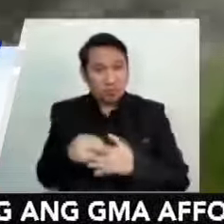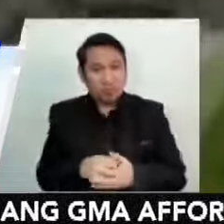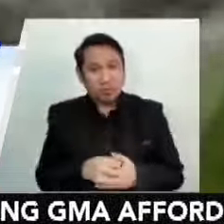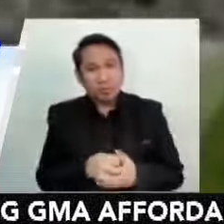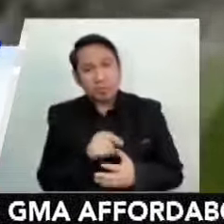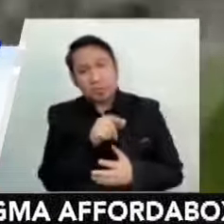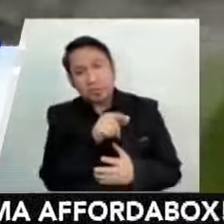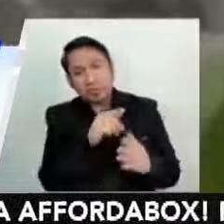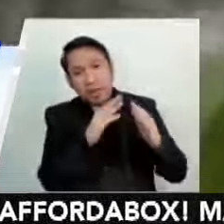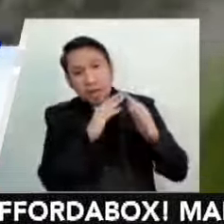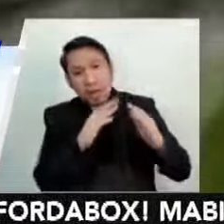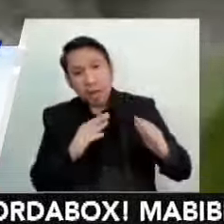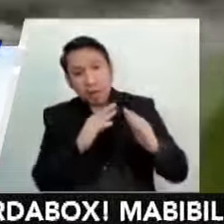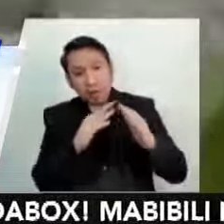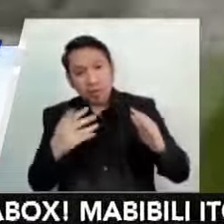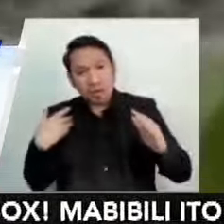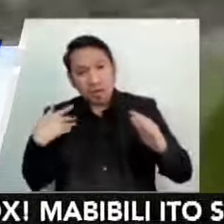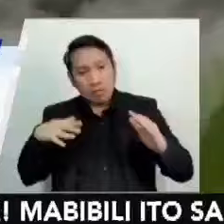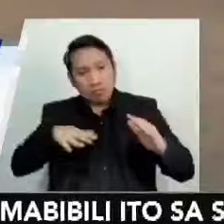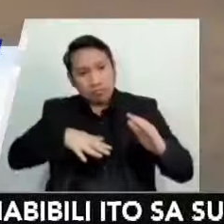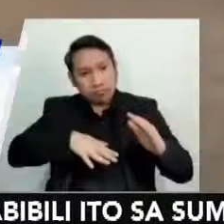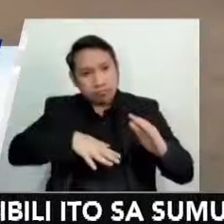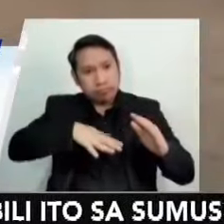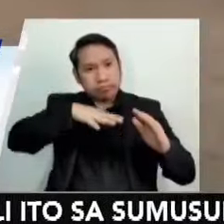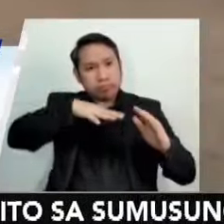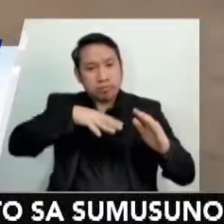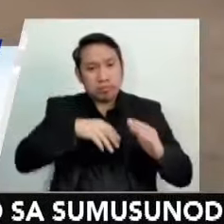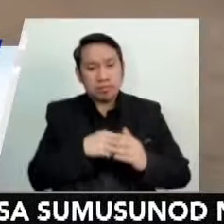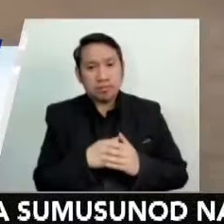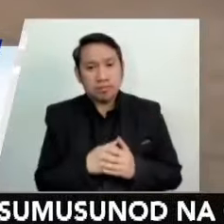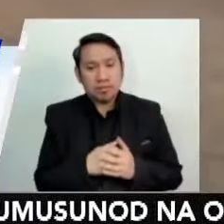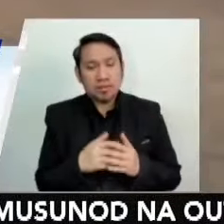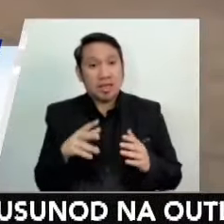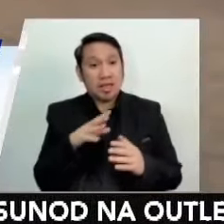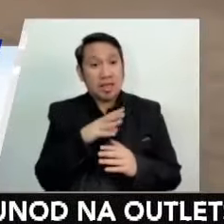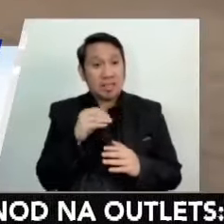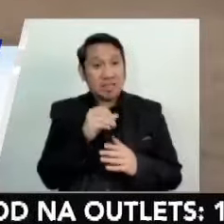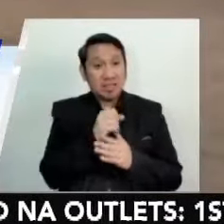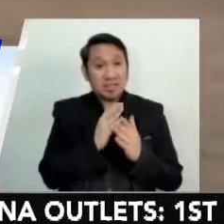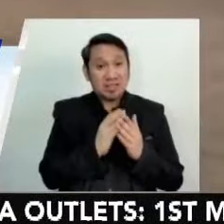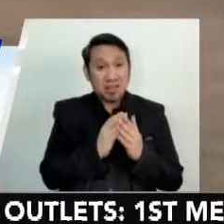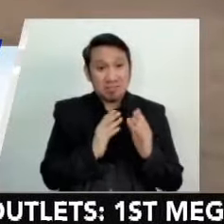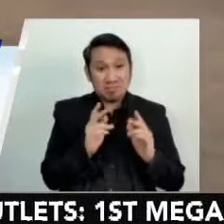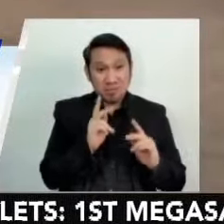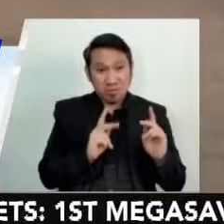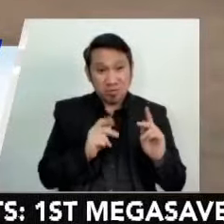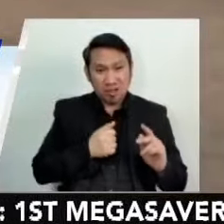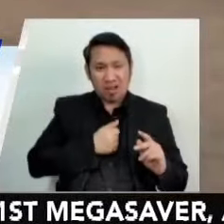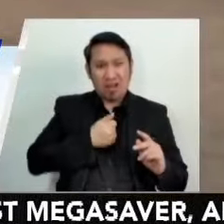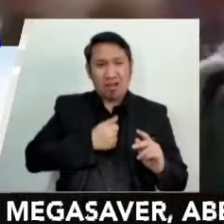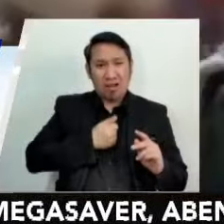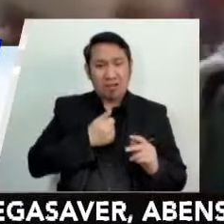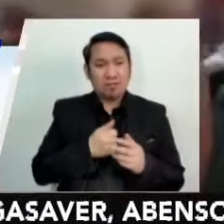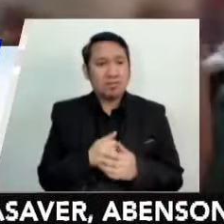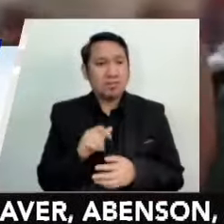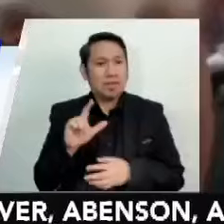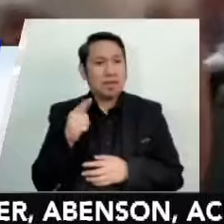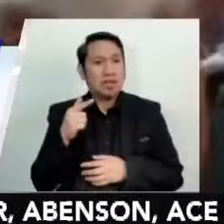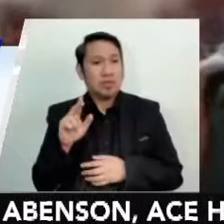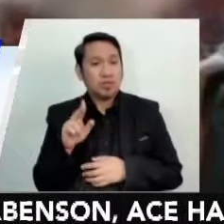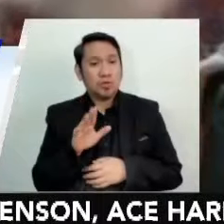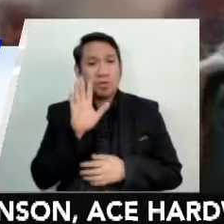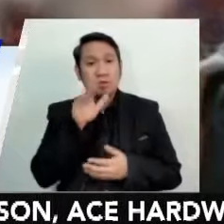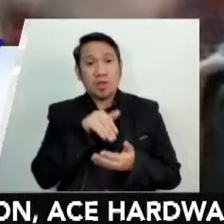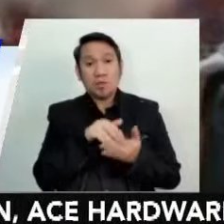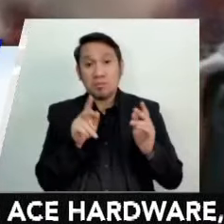ng baha. Isang senior citizen ang inatake ng hika habang lumilikas. Ayon sa LGU, nasa 5,000 residente ang